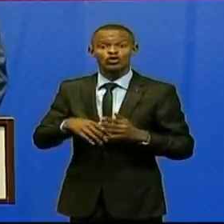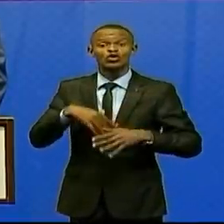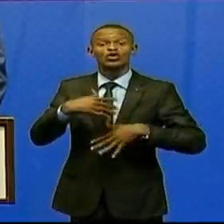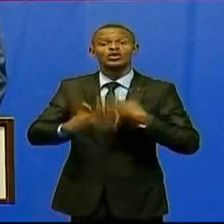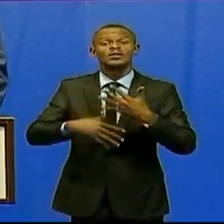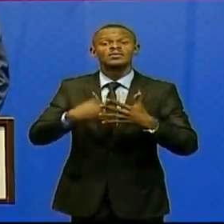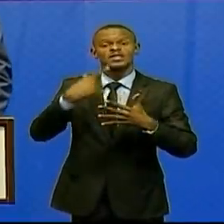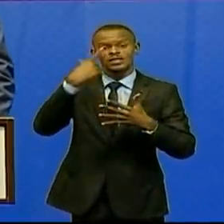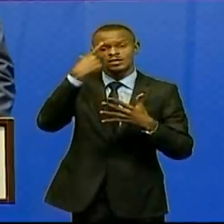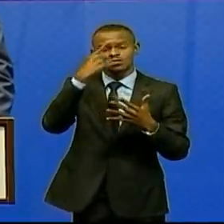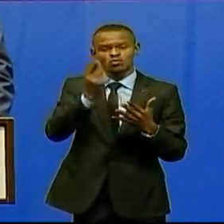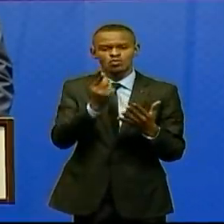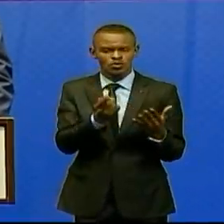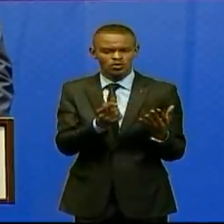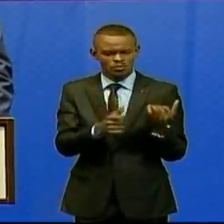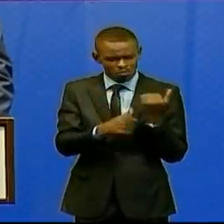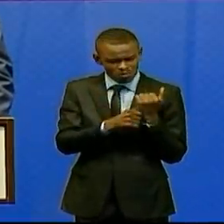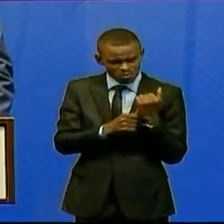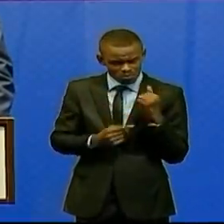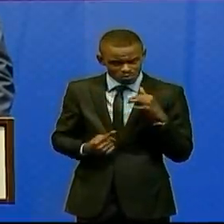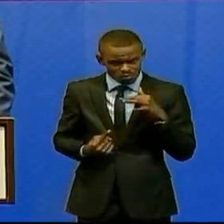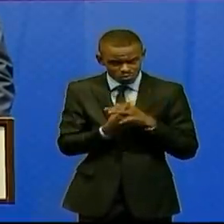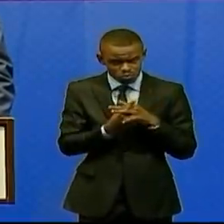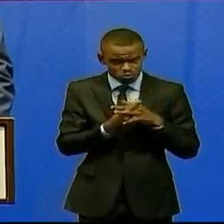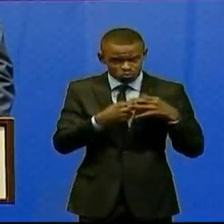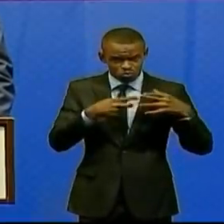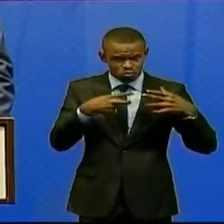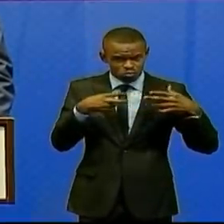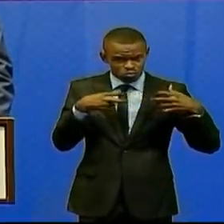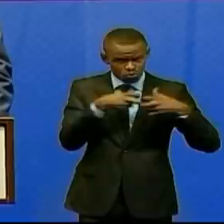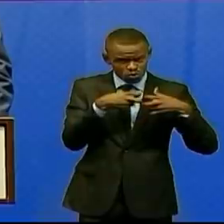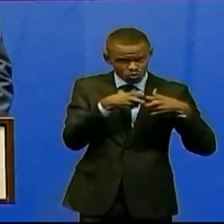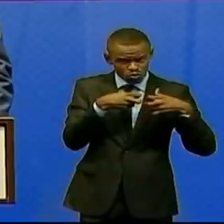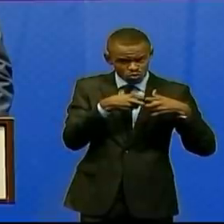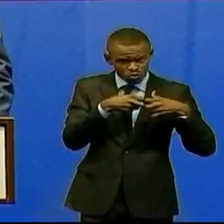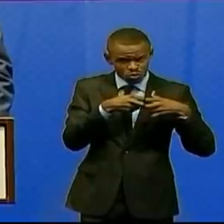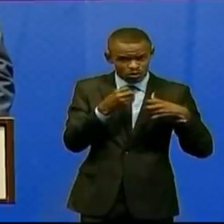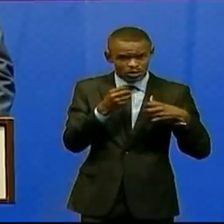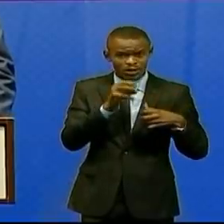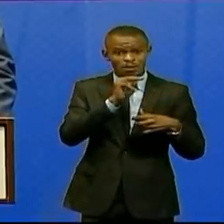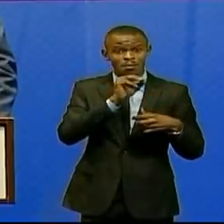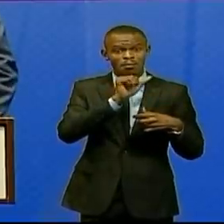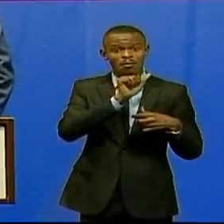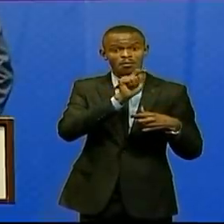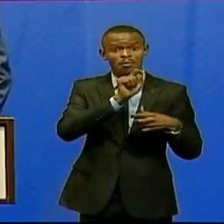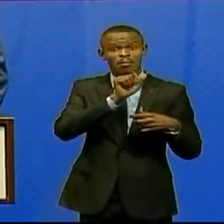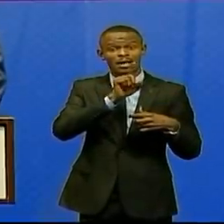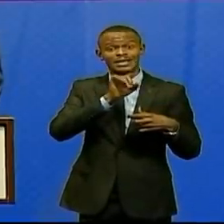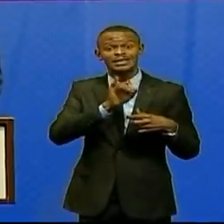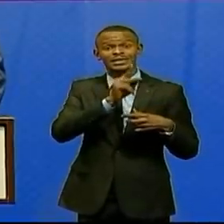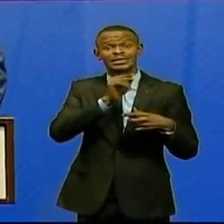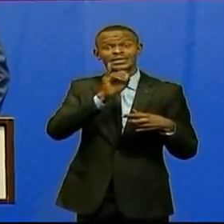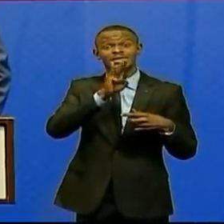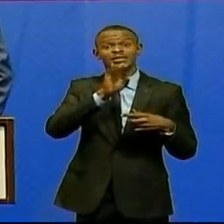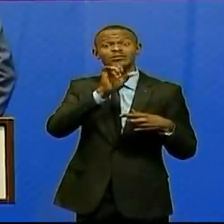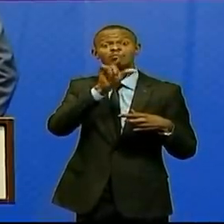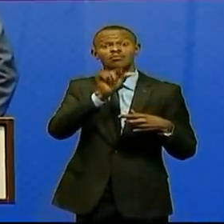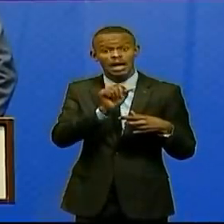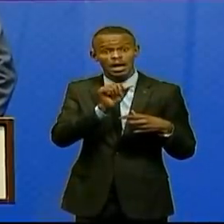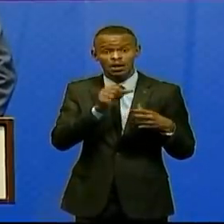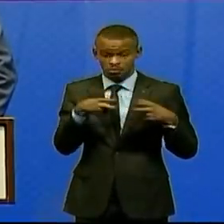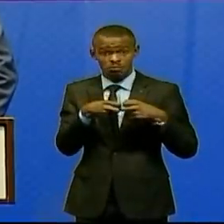des obsèques des compatriotes décédés à la suite de ce drame de Matadi Kibala. Une mission urgente